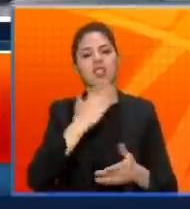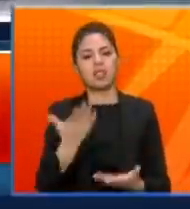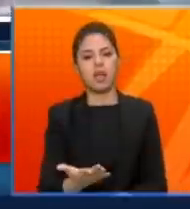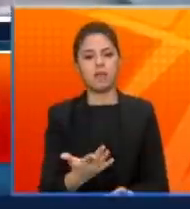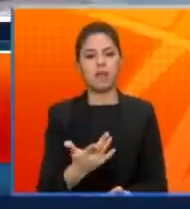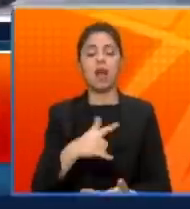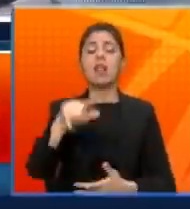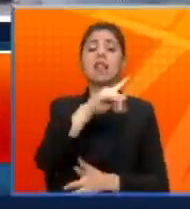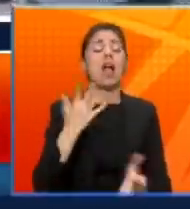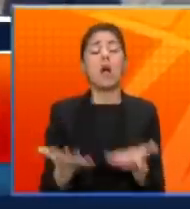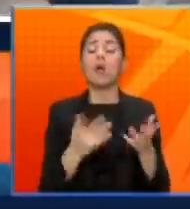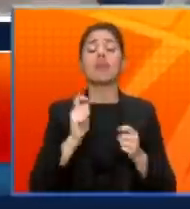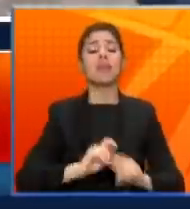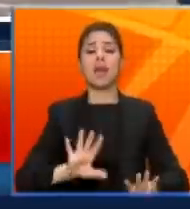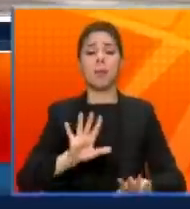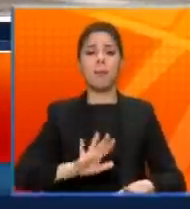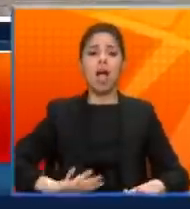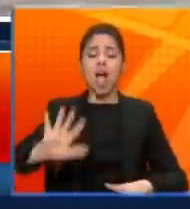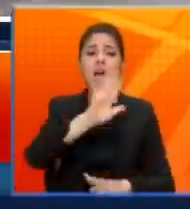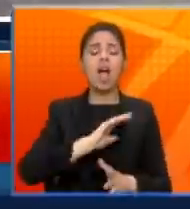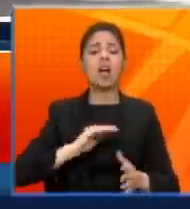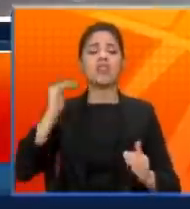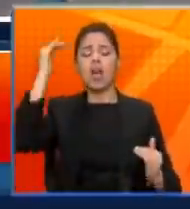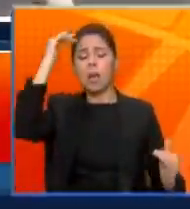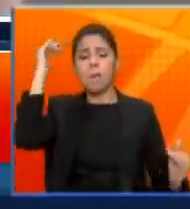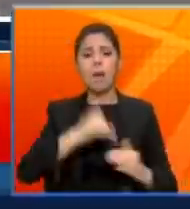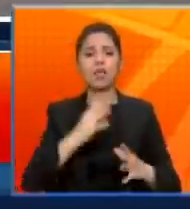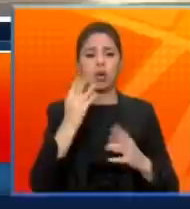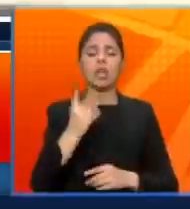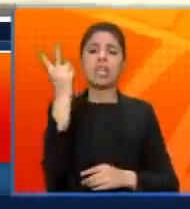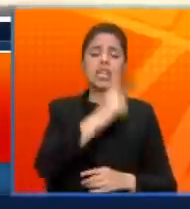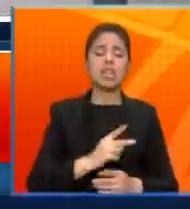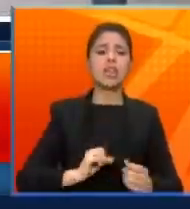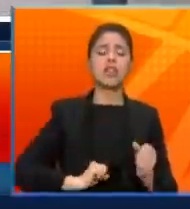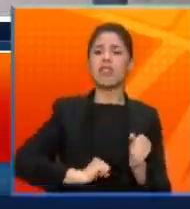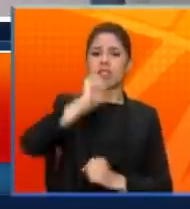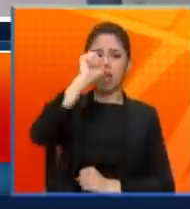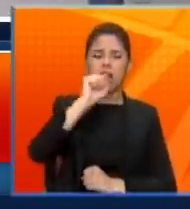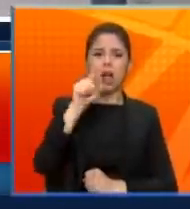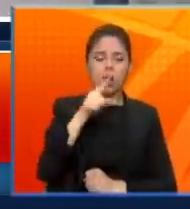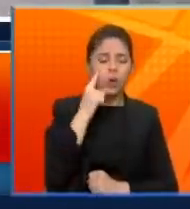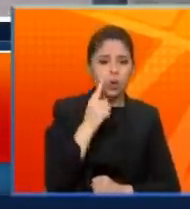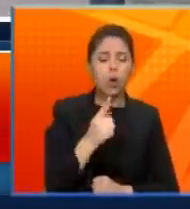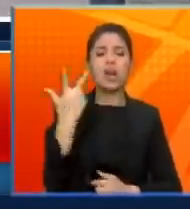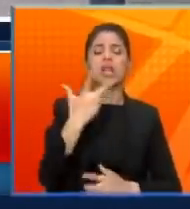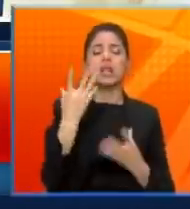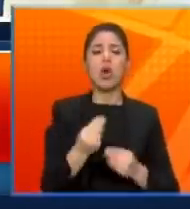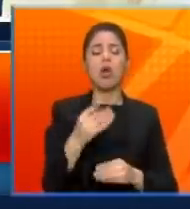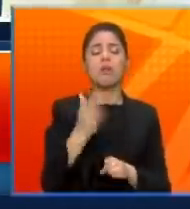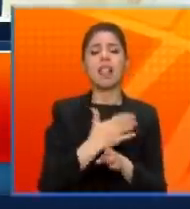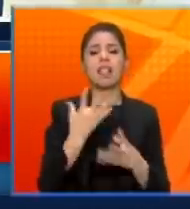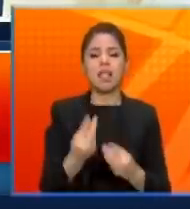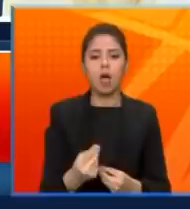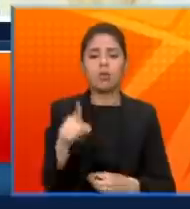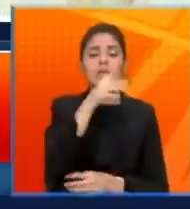bir taviz her şeyi yeni baştan, belki de bu ikinci dalga denilen kısmın çok daha hızlı olmasına neden olabilir.